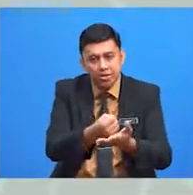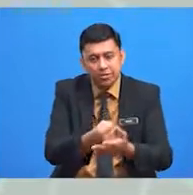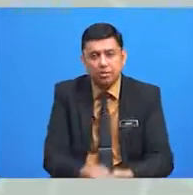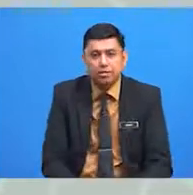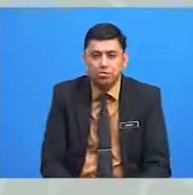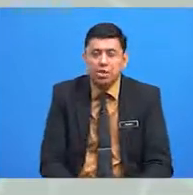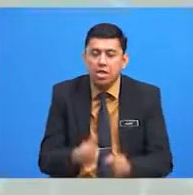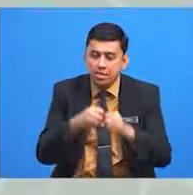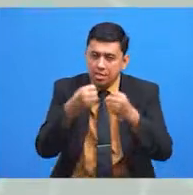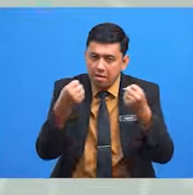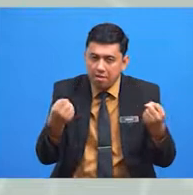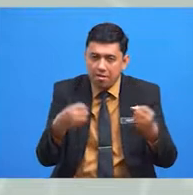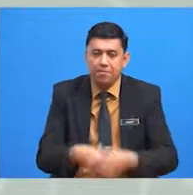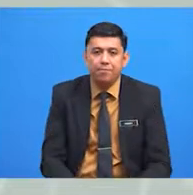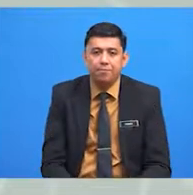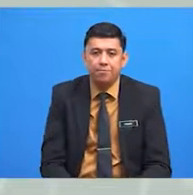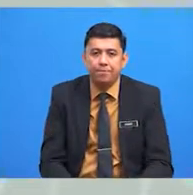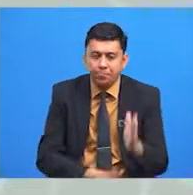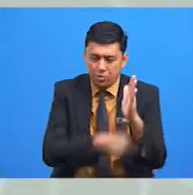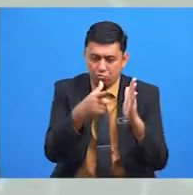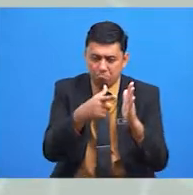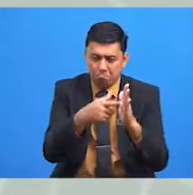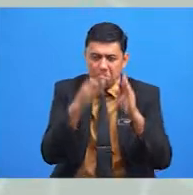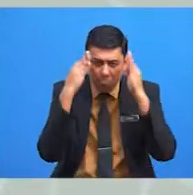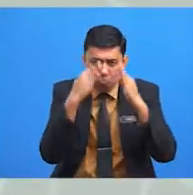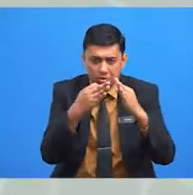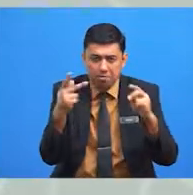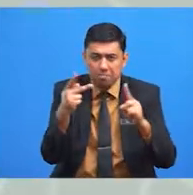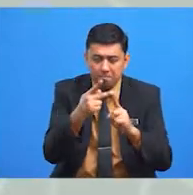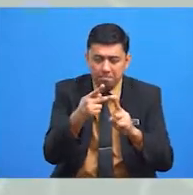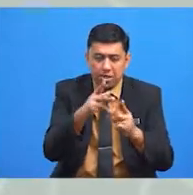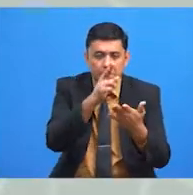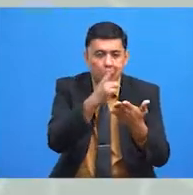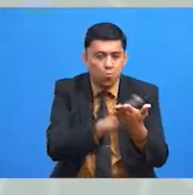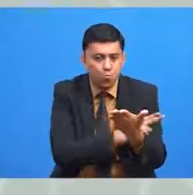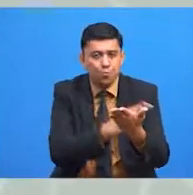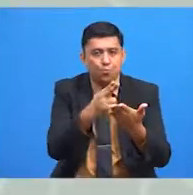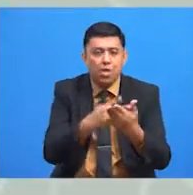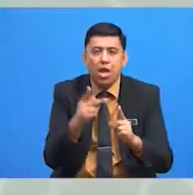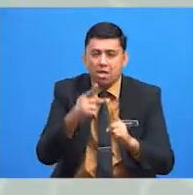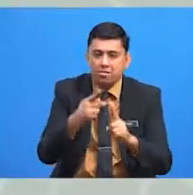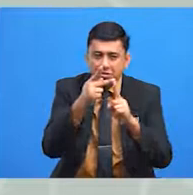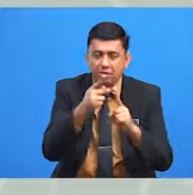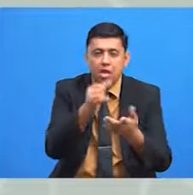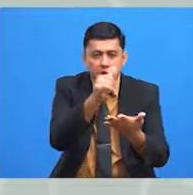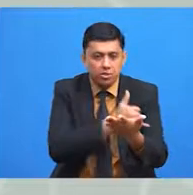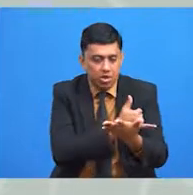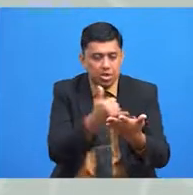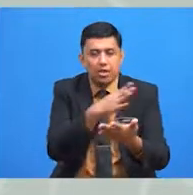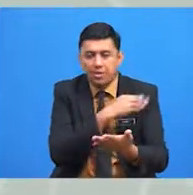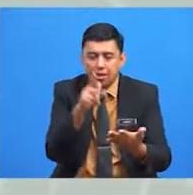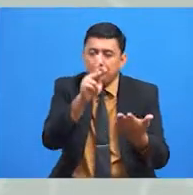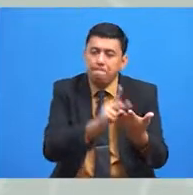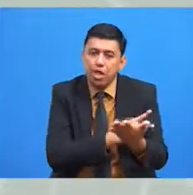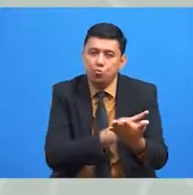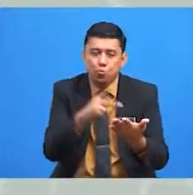bidang kesusastraan lebih tertumpu kepada puisi, khususnya syair dan